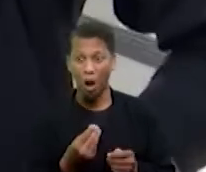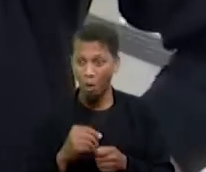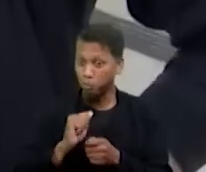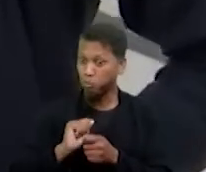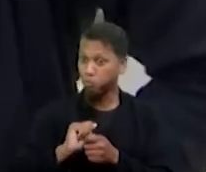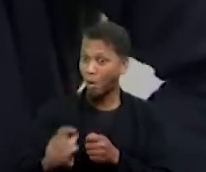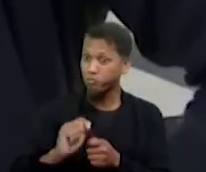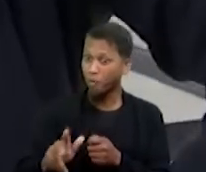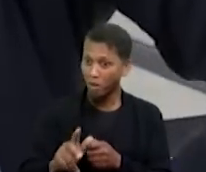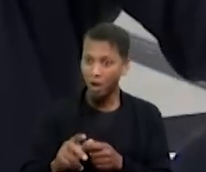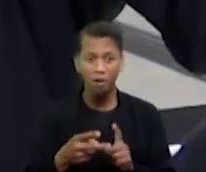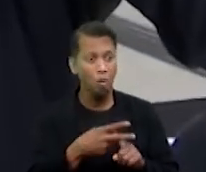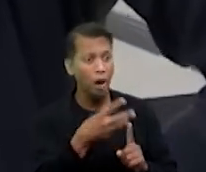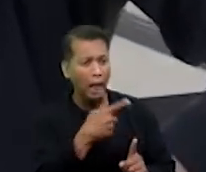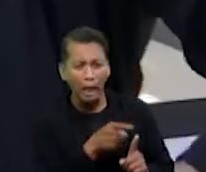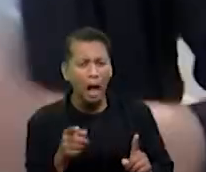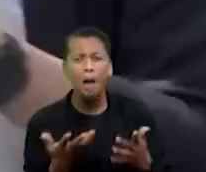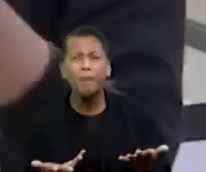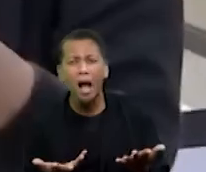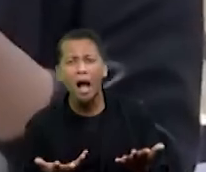sudah itulah tiga